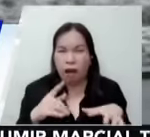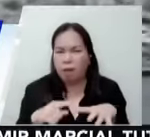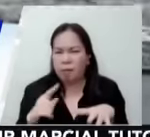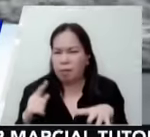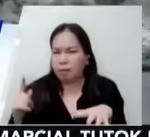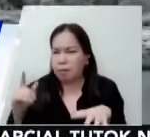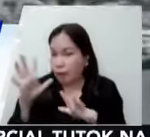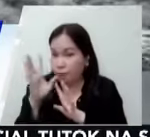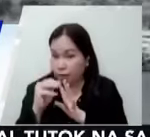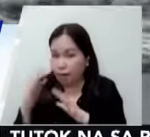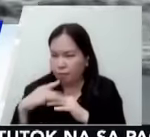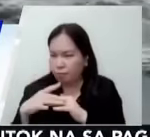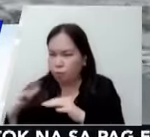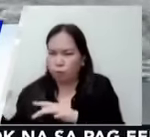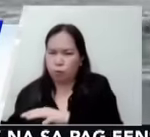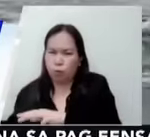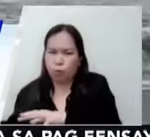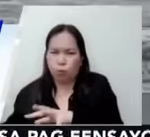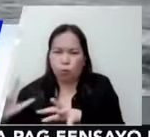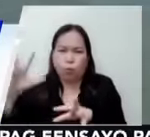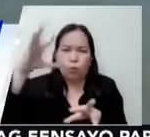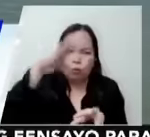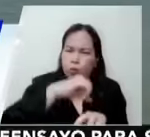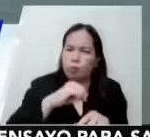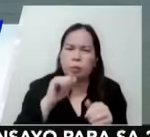wala ng oras para makapagbabala pa ang FIVOX.